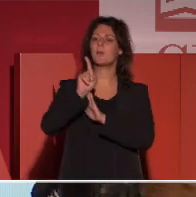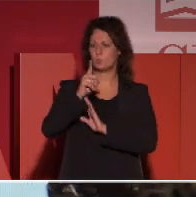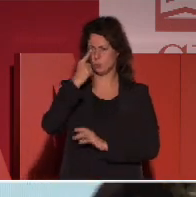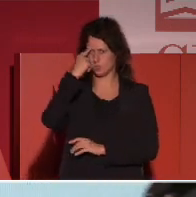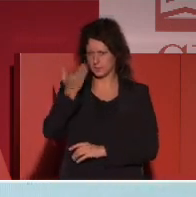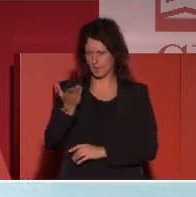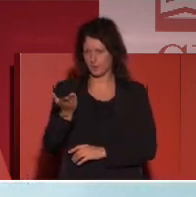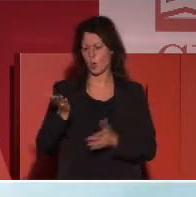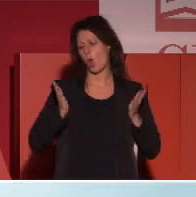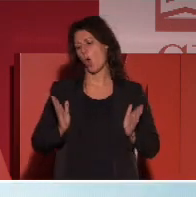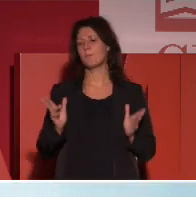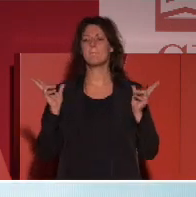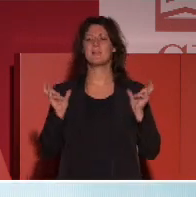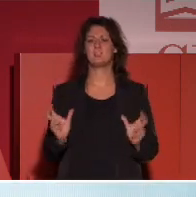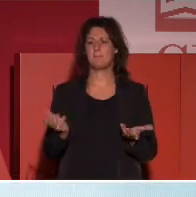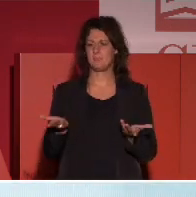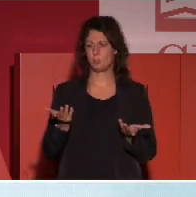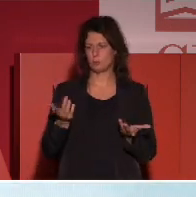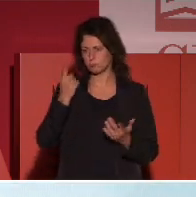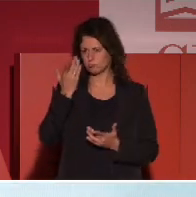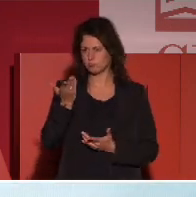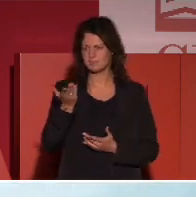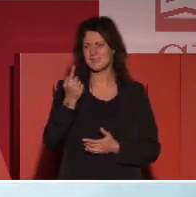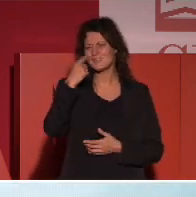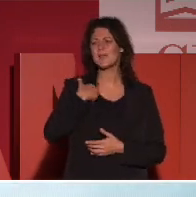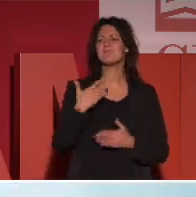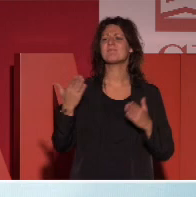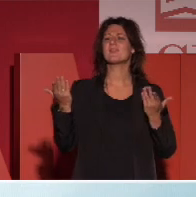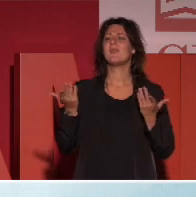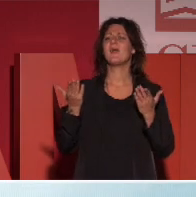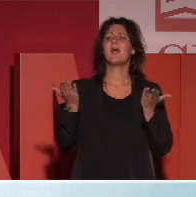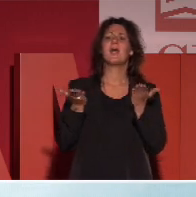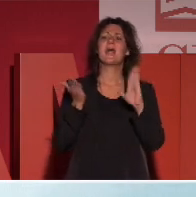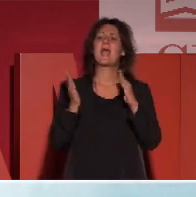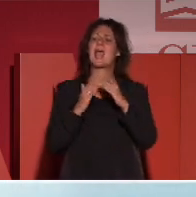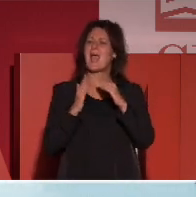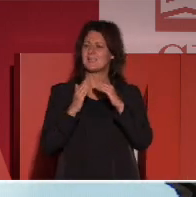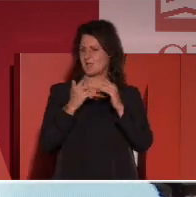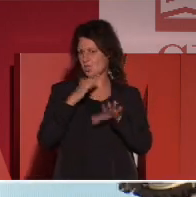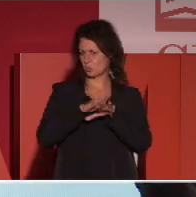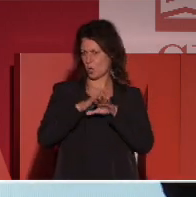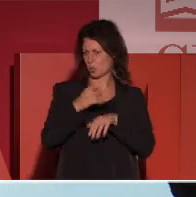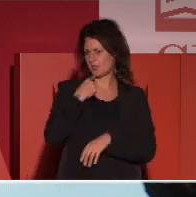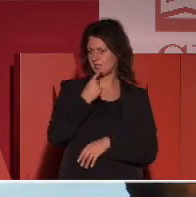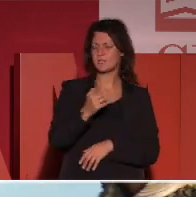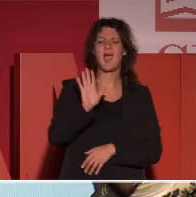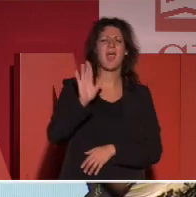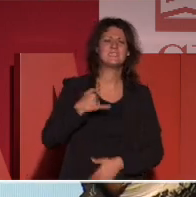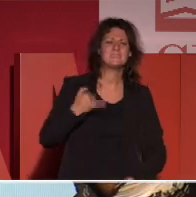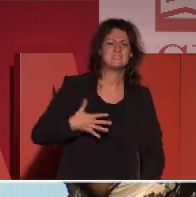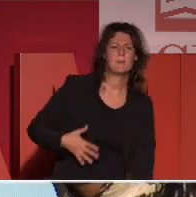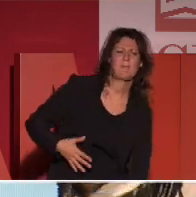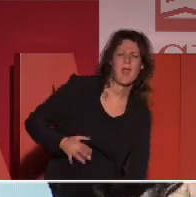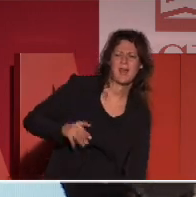come quando nelle case di tutti noi e si diceva mi fa male la cipolla mi fa male ginocchio quindi cambia il tempo è la stessa identica